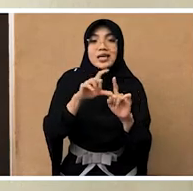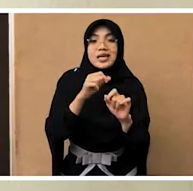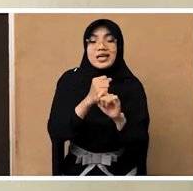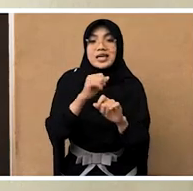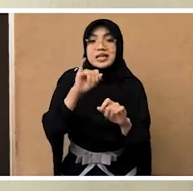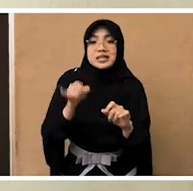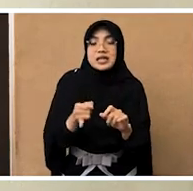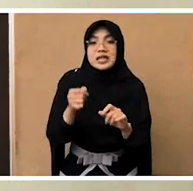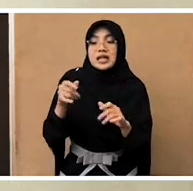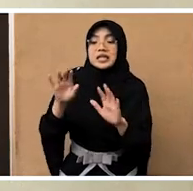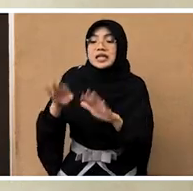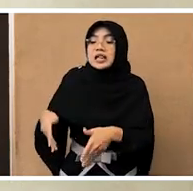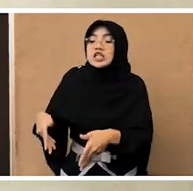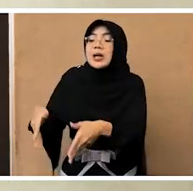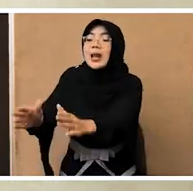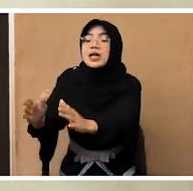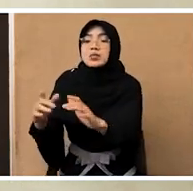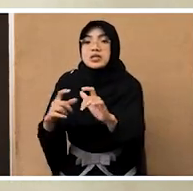Gelandangan padahal